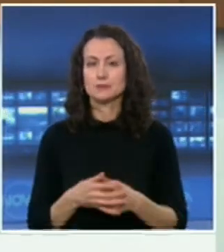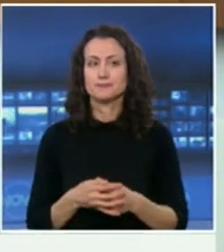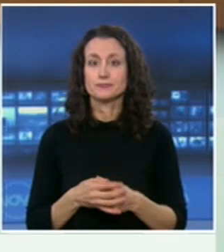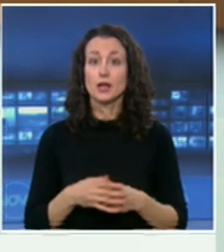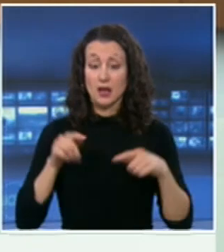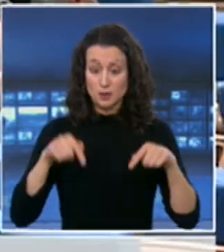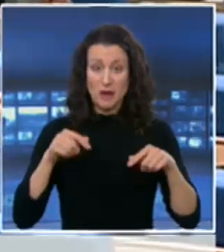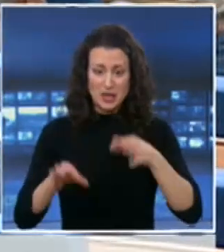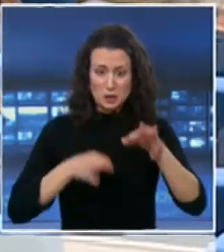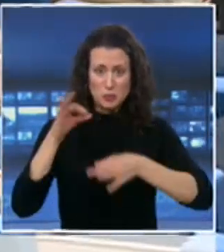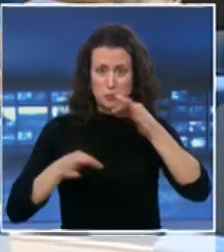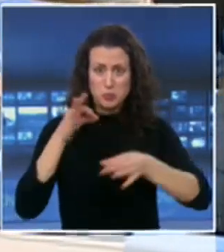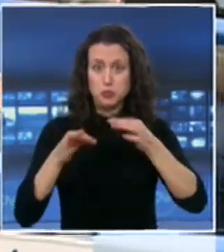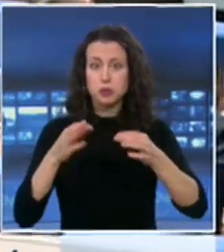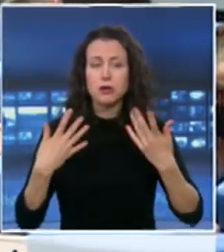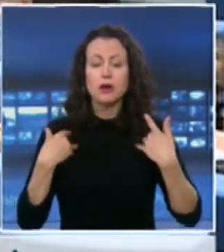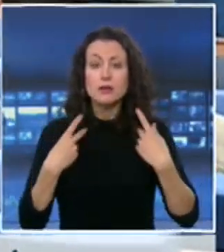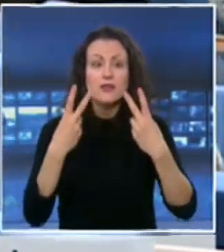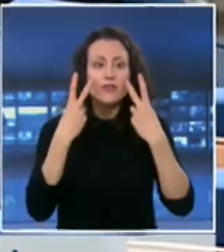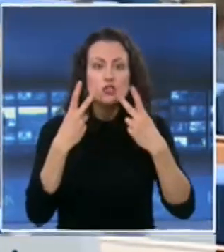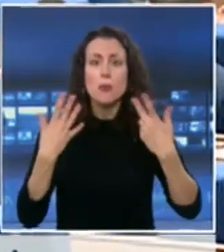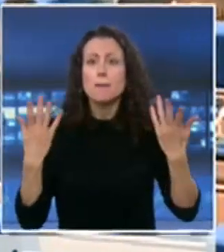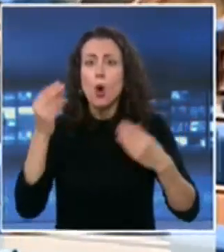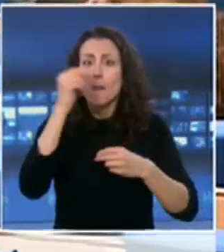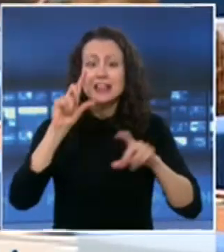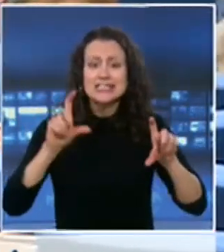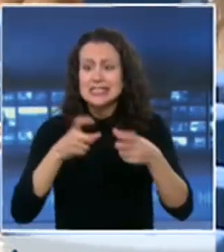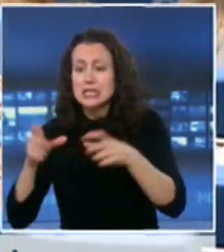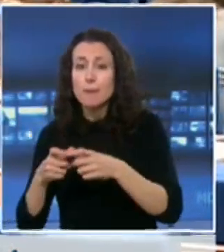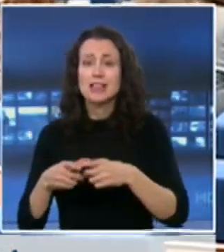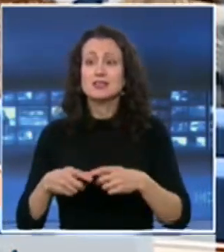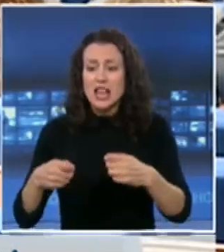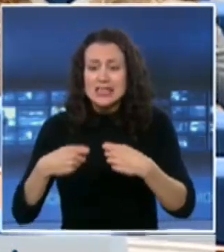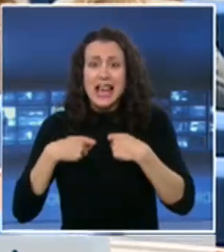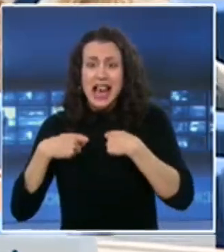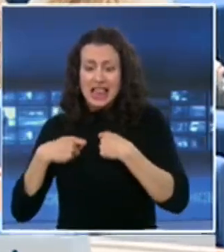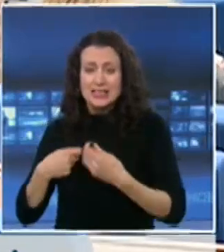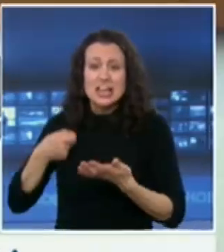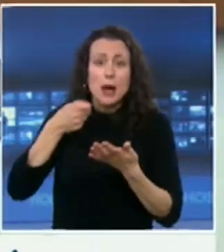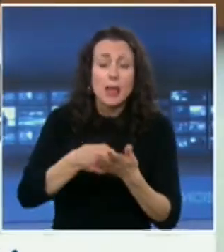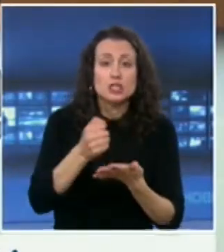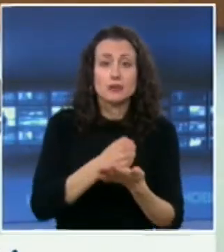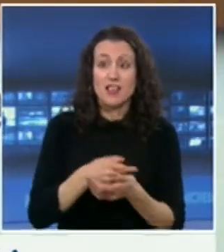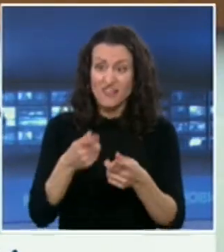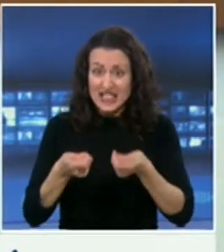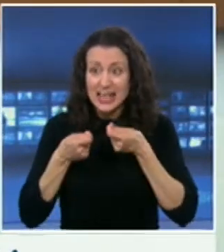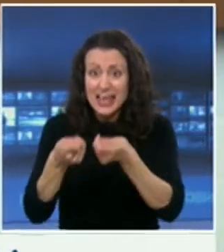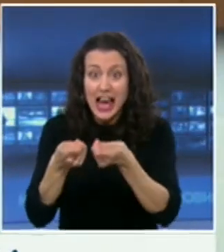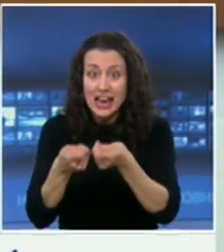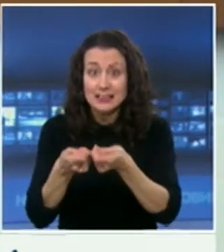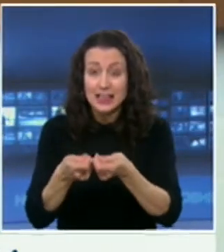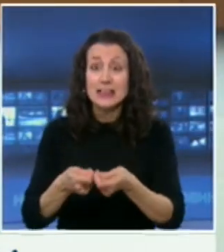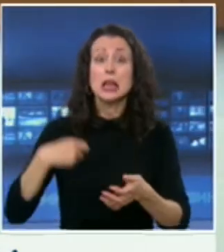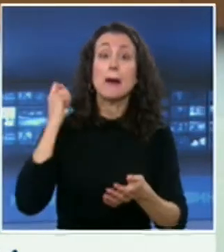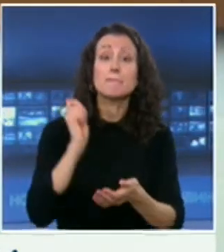когато болшинството от български семейства са принудени да купуват лекарства, вие да ги карате да плащат ДДС по-високо от виното и